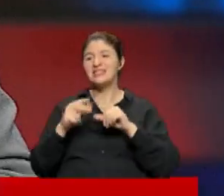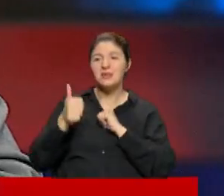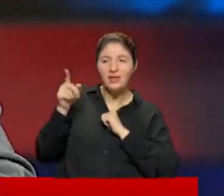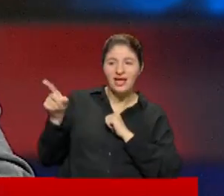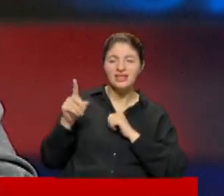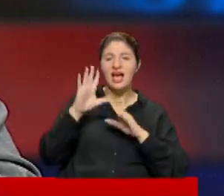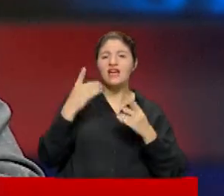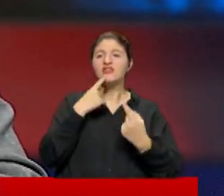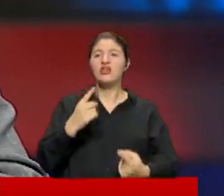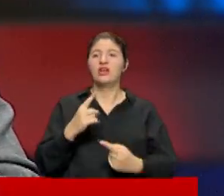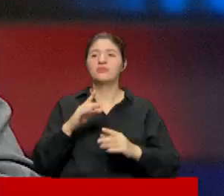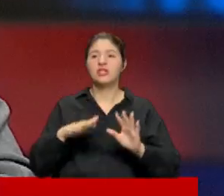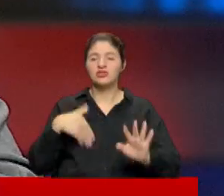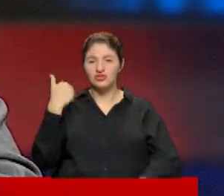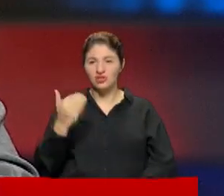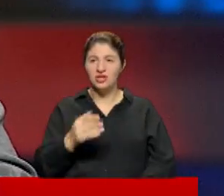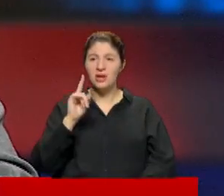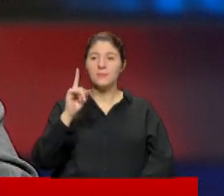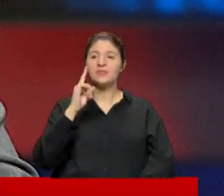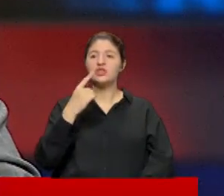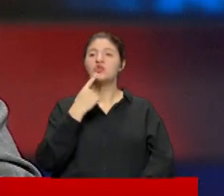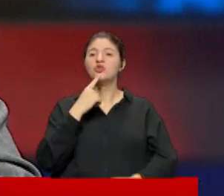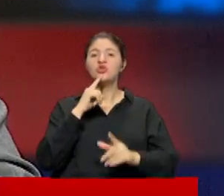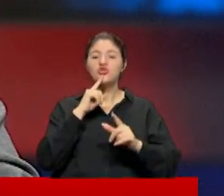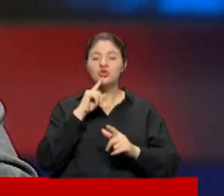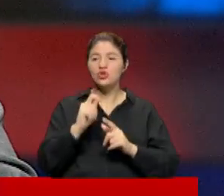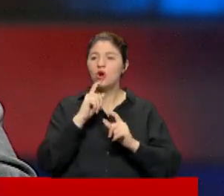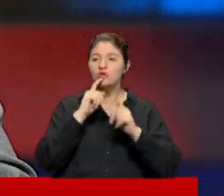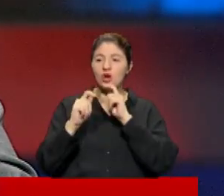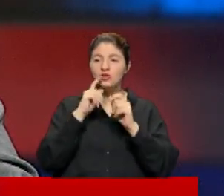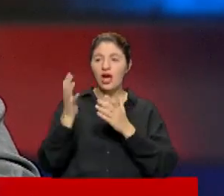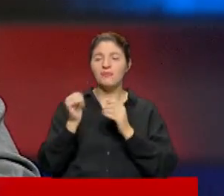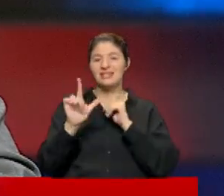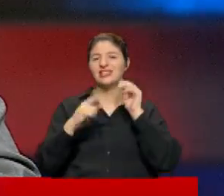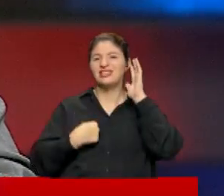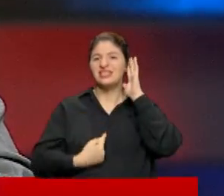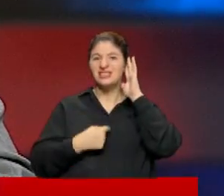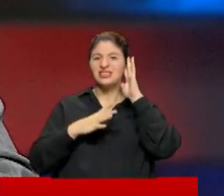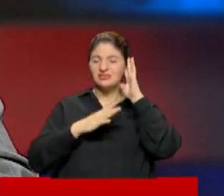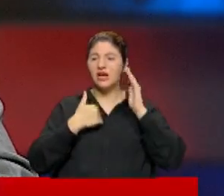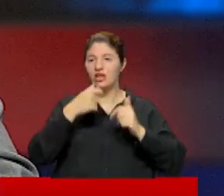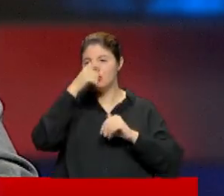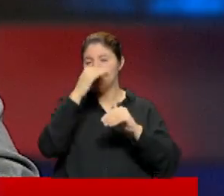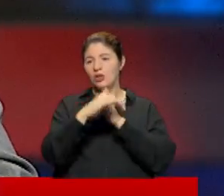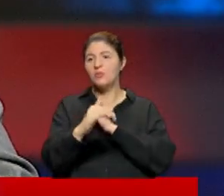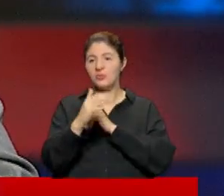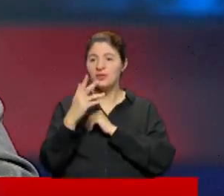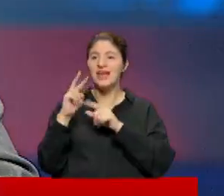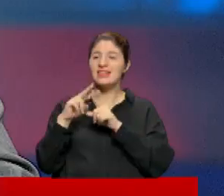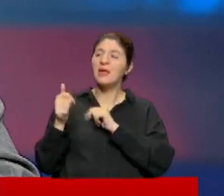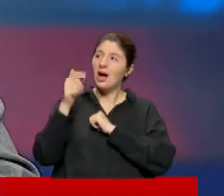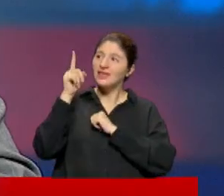anlaşamıyoruz söyleminden sonra bir sözlük alma ihtiyacı hissediyorum Dolayısıyla Türk milleti de Nurettin